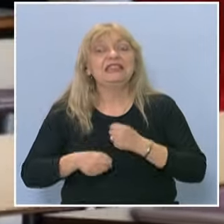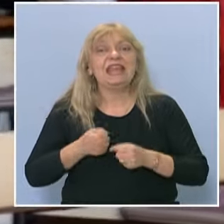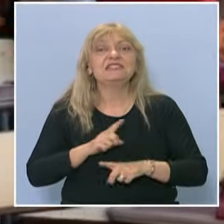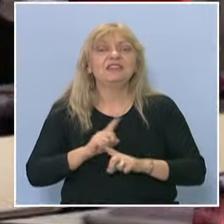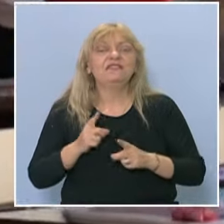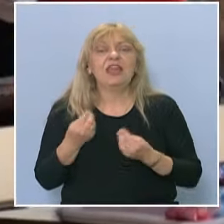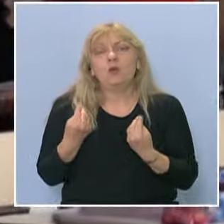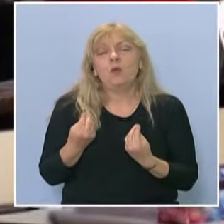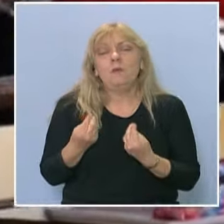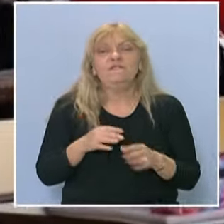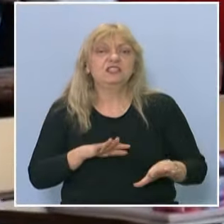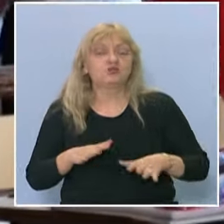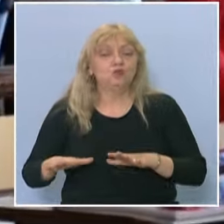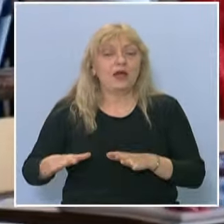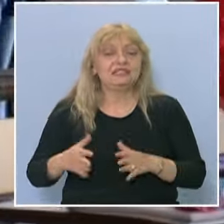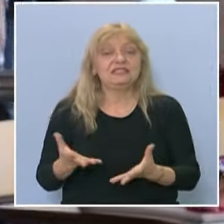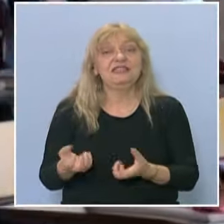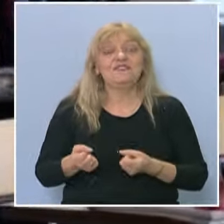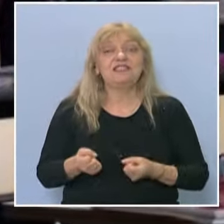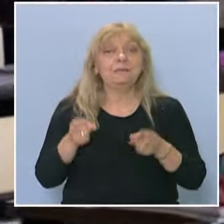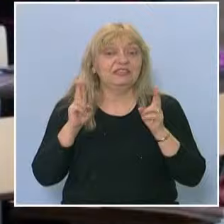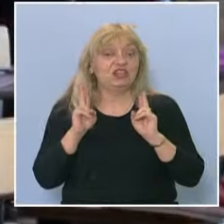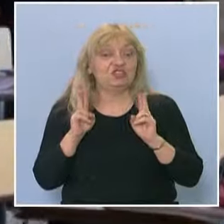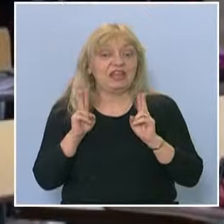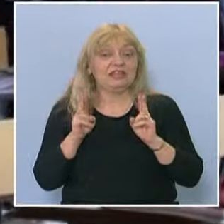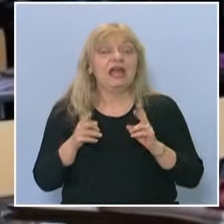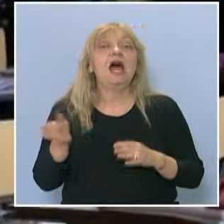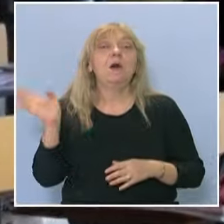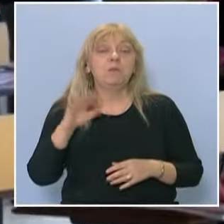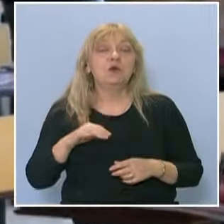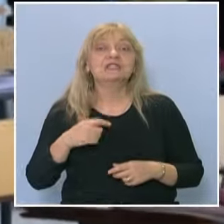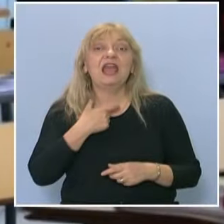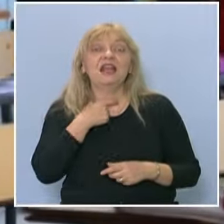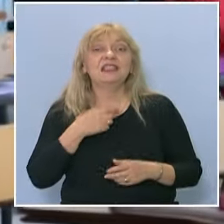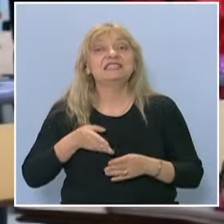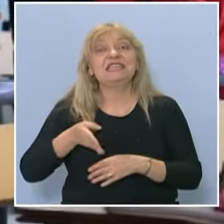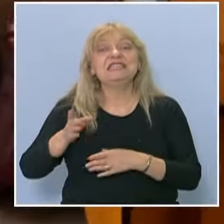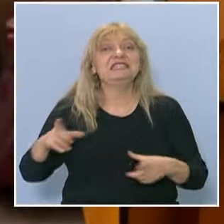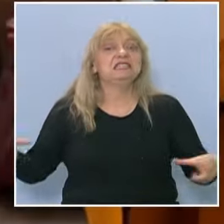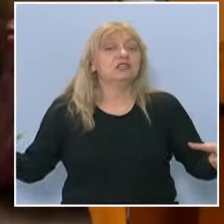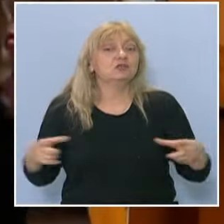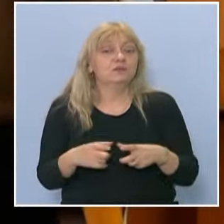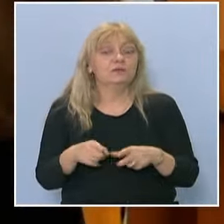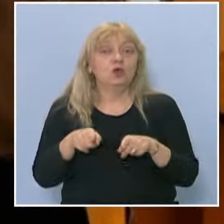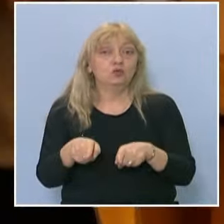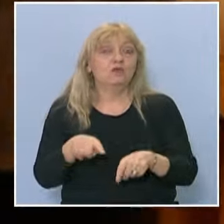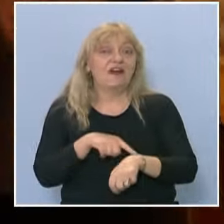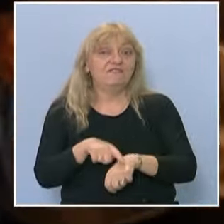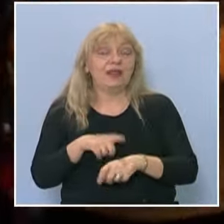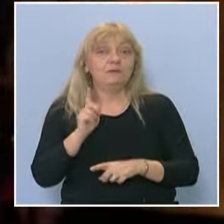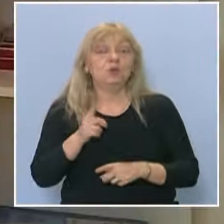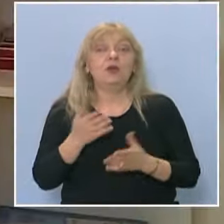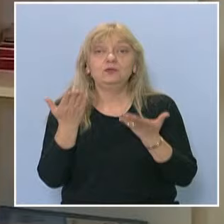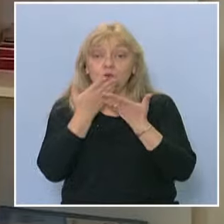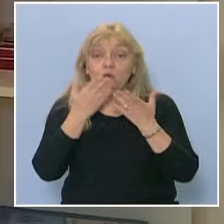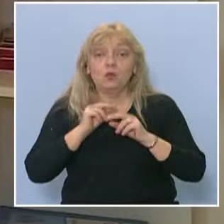и да вземат решения. А след тях класът излиза от час по-сплутен. Това време, което прекарахме в